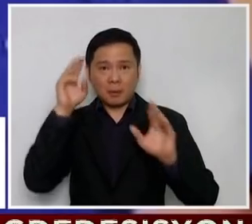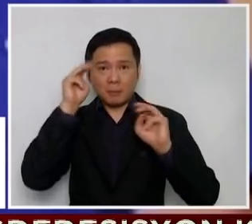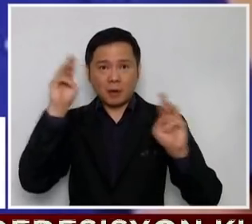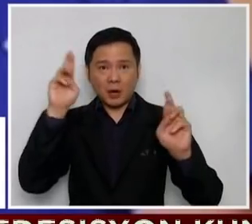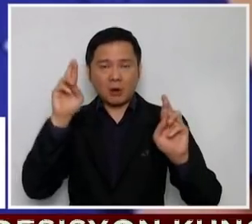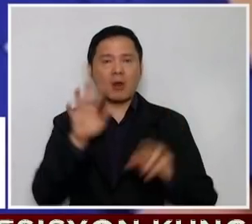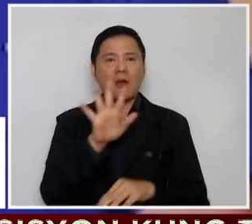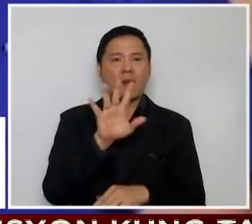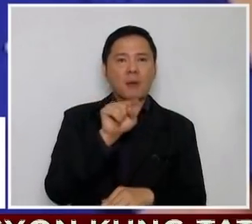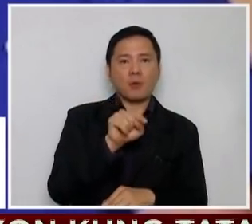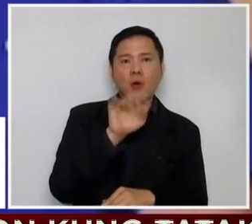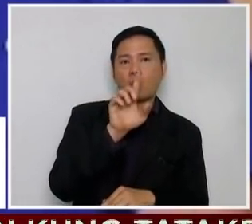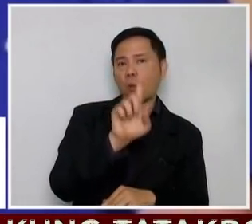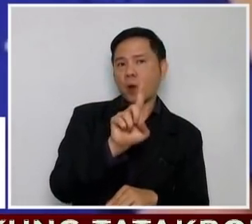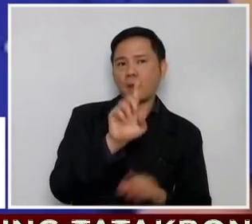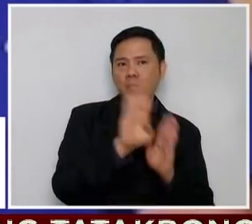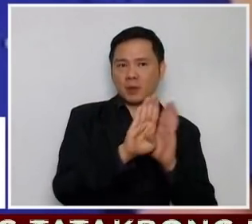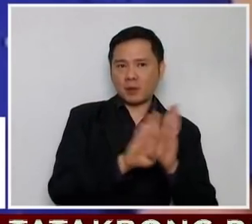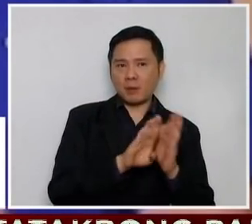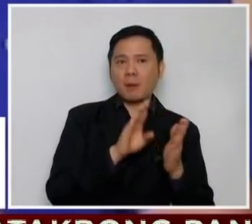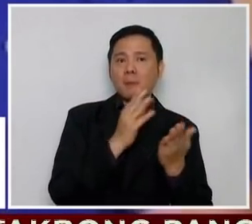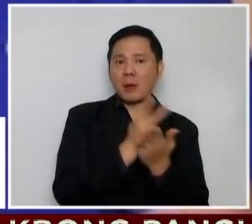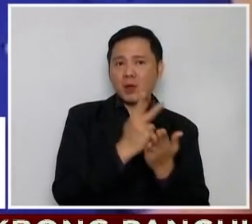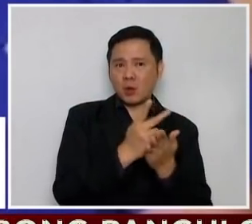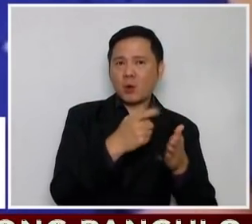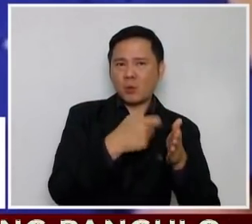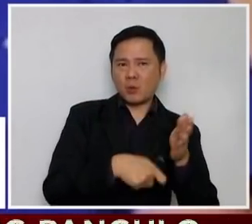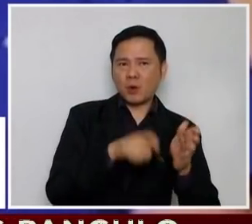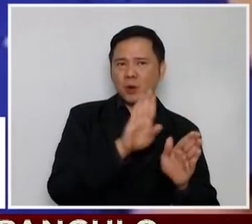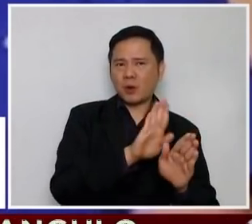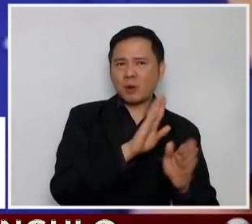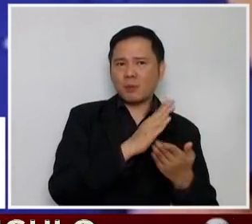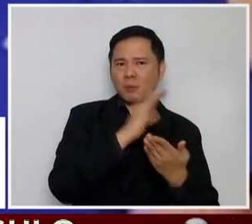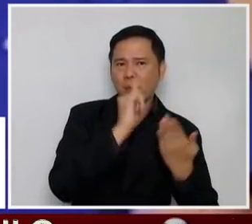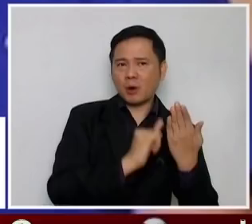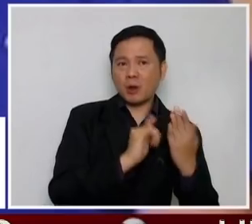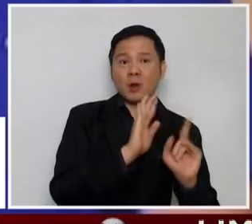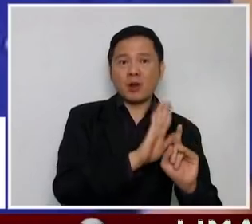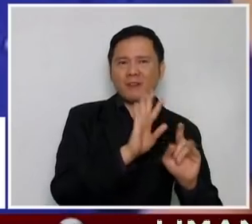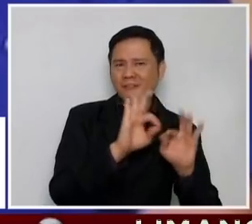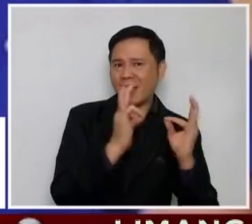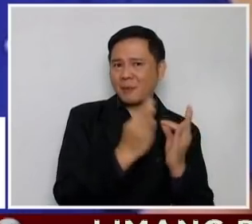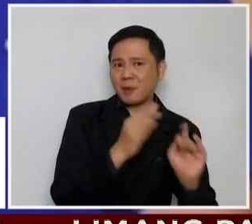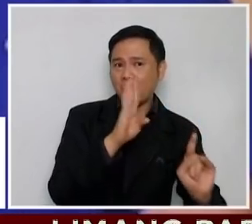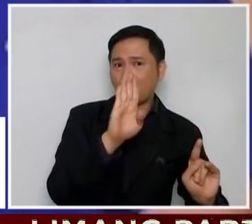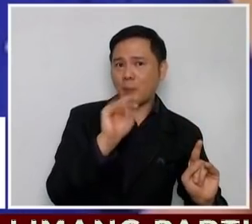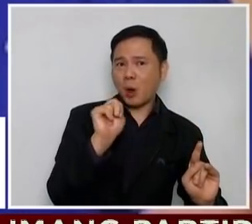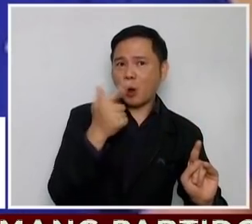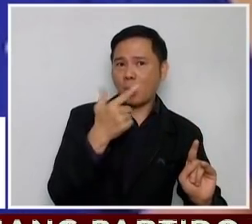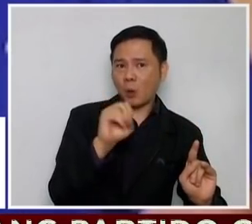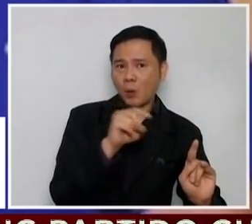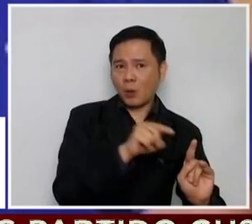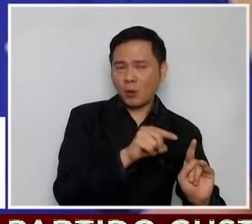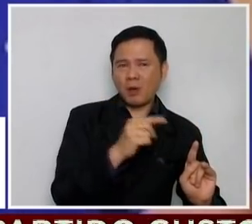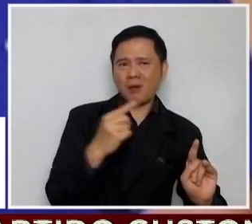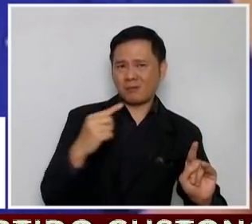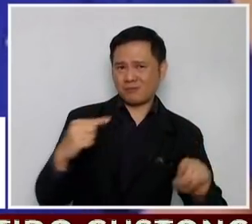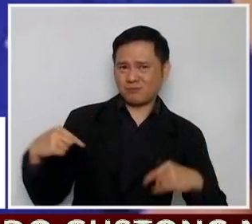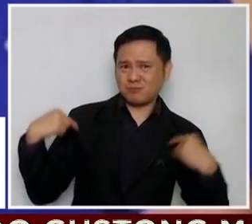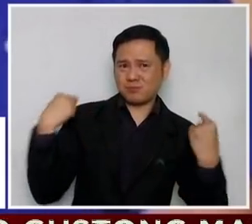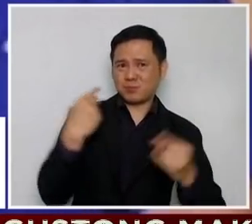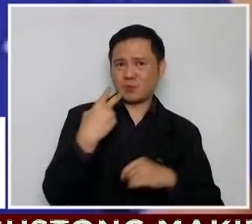5.1 billion pesos worth of projects naman ang nakuha ng pamilya ni Bongo nung unang dalawang taon pa